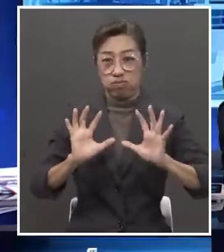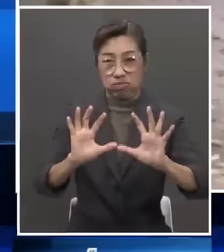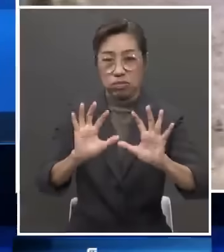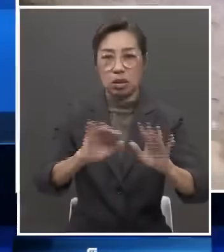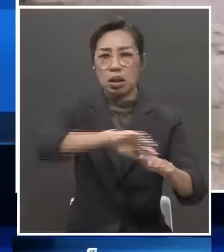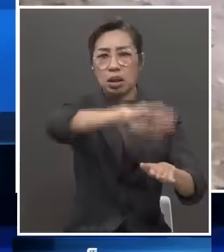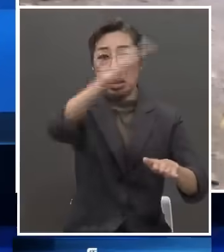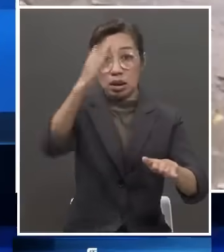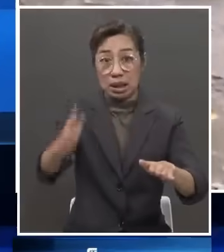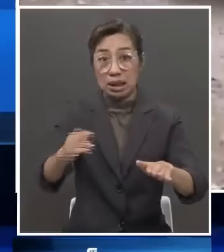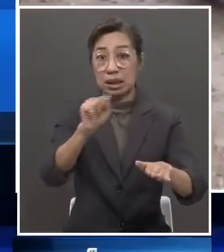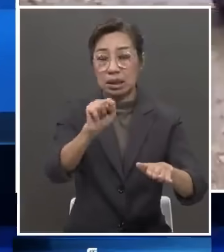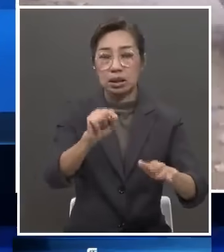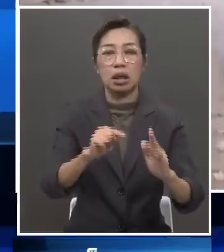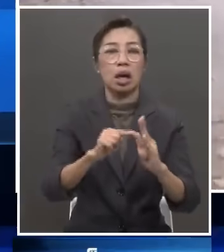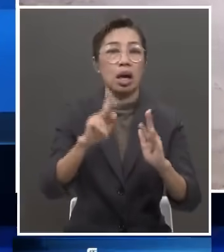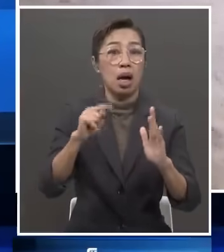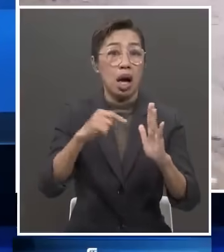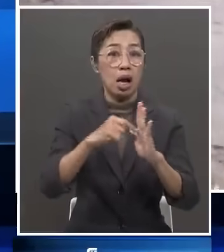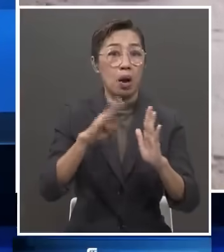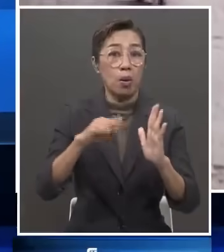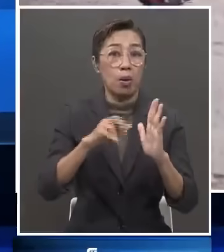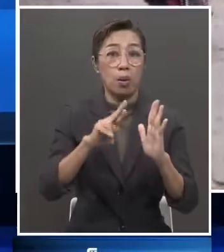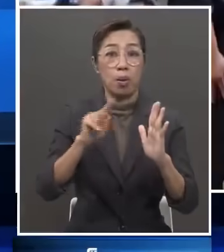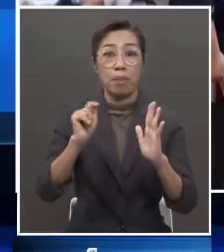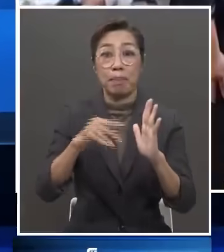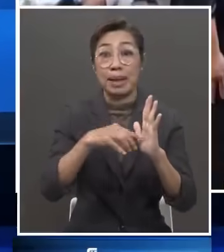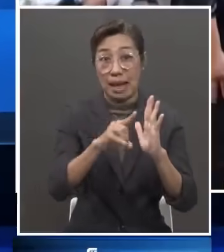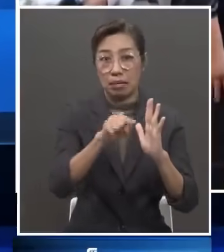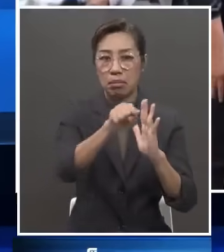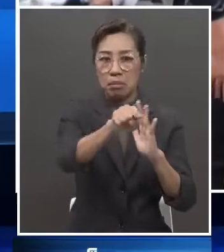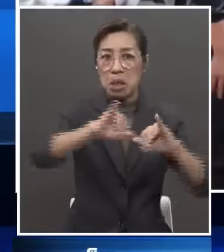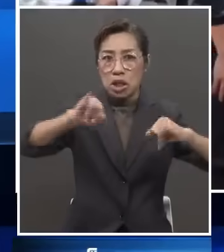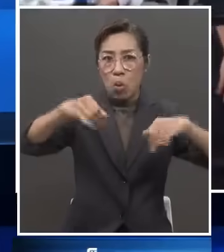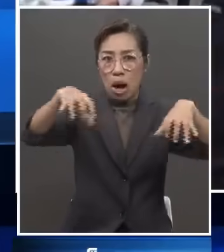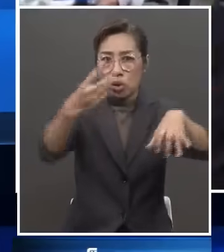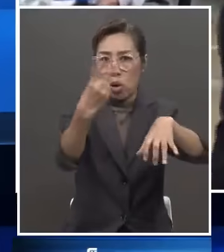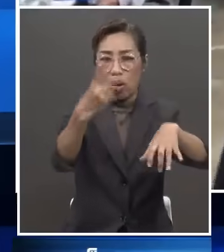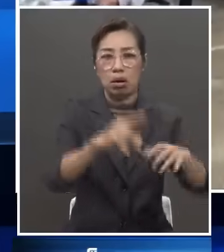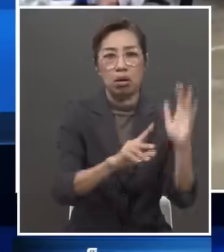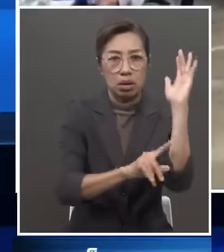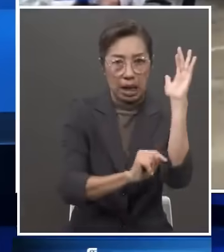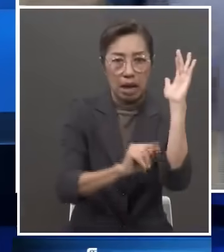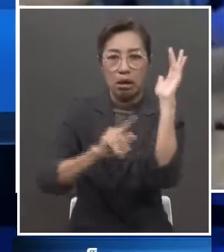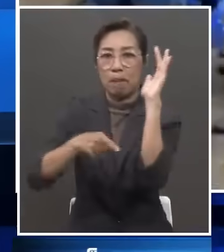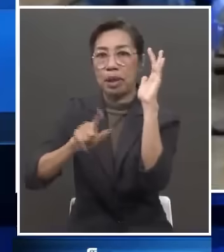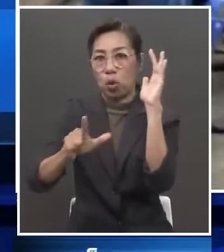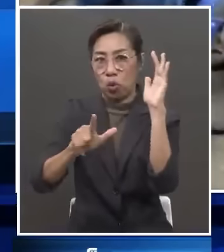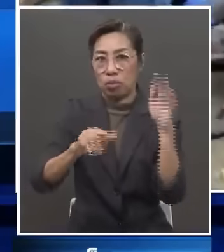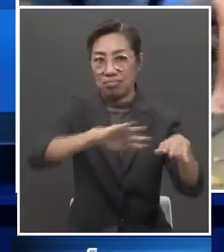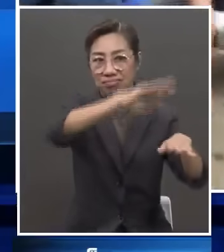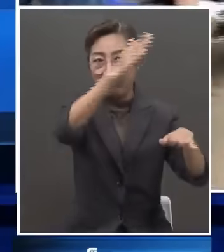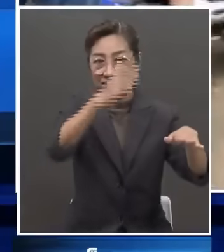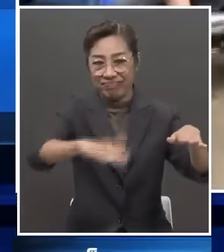เทือเขาบรรทัดนะครับต่อ 2จังหวัดก็คือที่พัทลุงแล้วก็จังหวัดตรังอือมีจุดเป้าหมายก็คือเป็นหมู่บ้านใจกลางหุบ